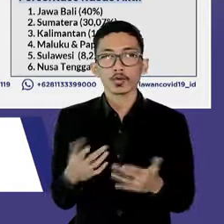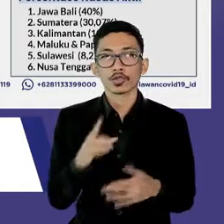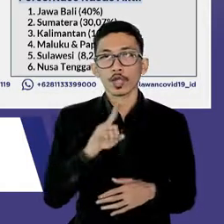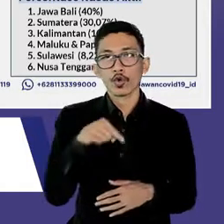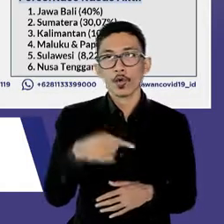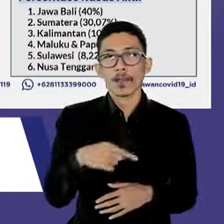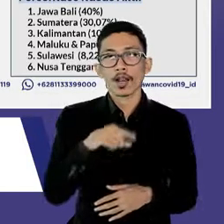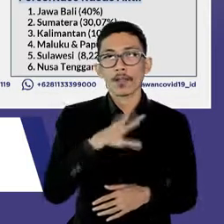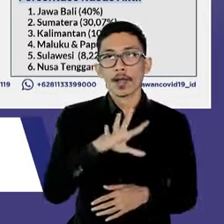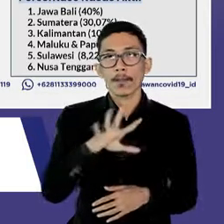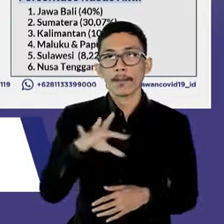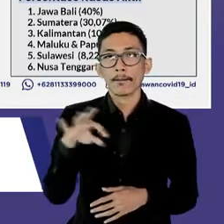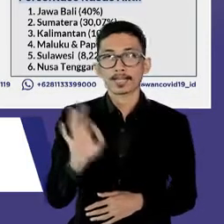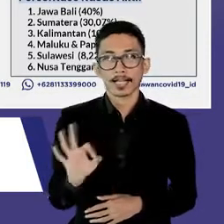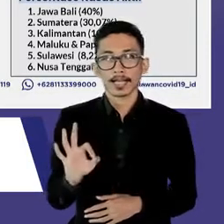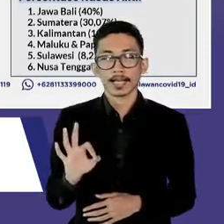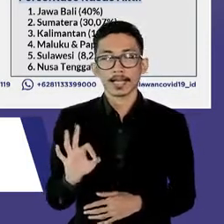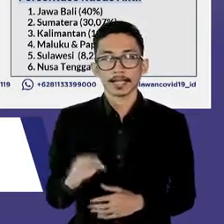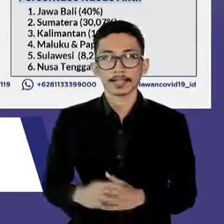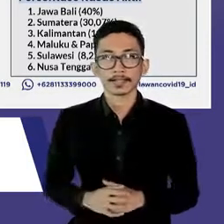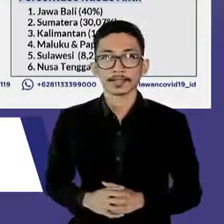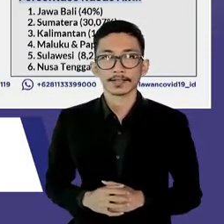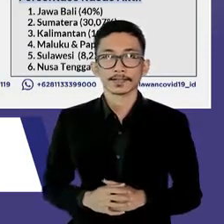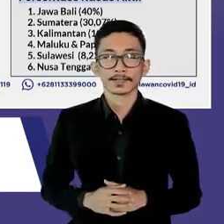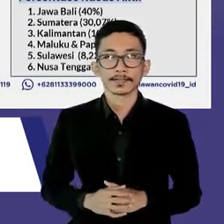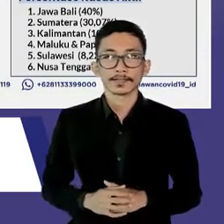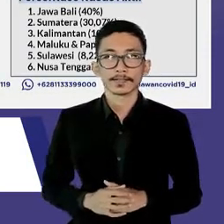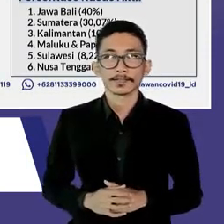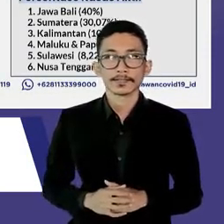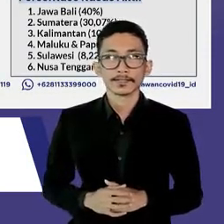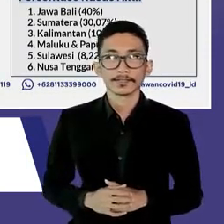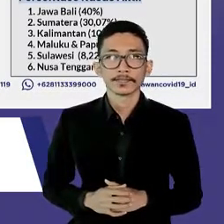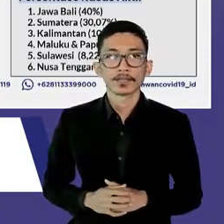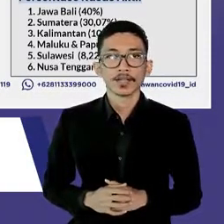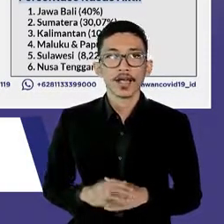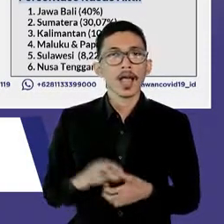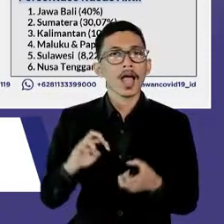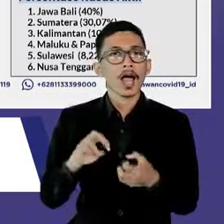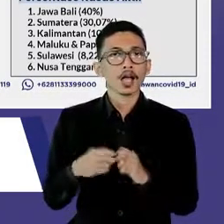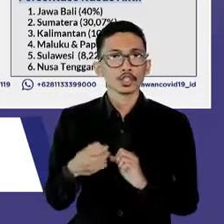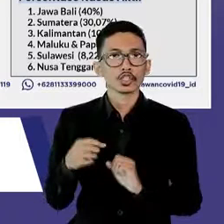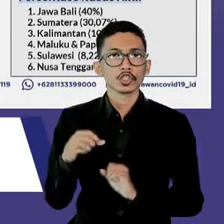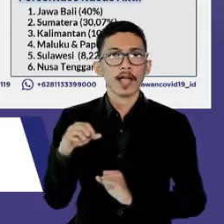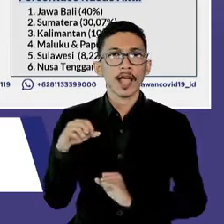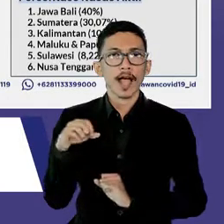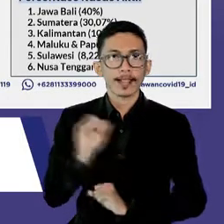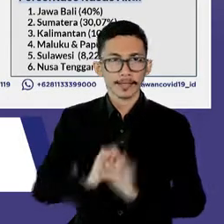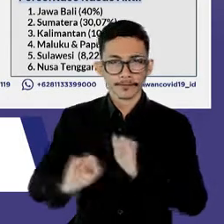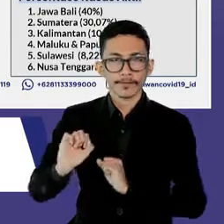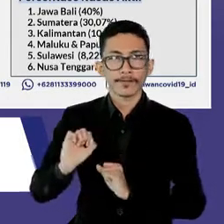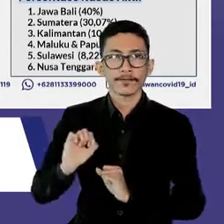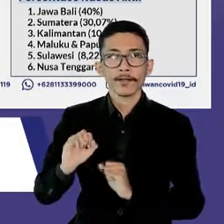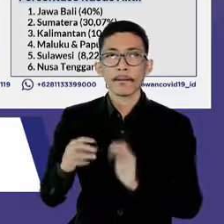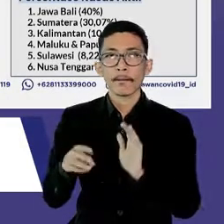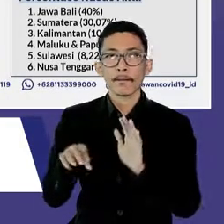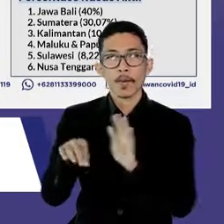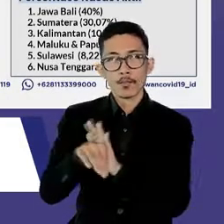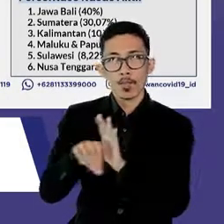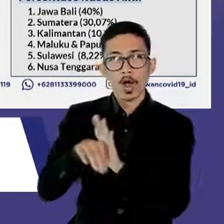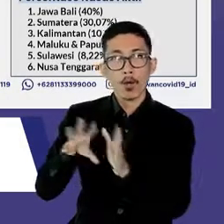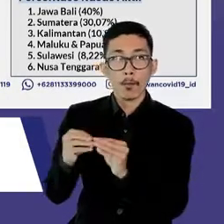lima persen dari total kasus Hai saat ini kasus aktif di pulau maluku dan papua sebesar